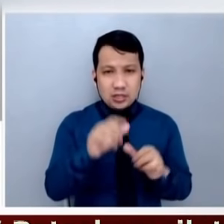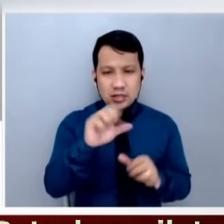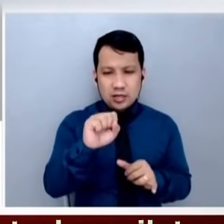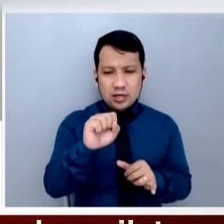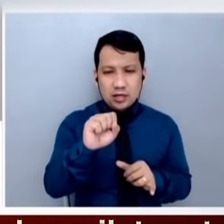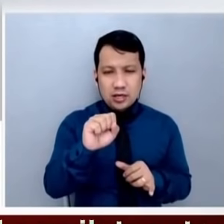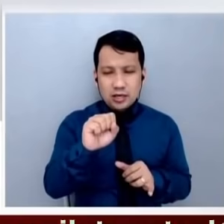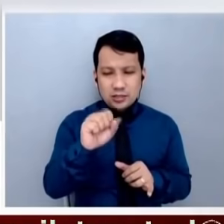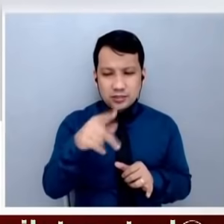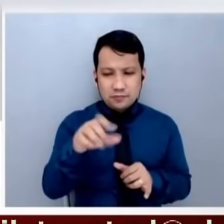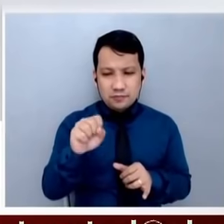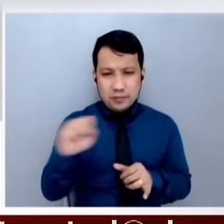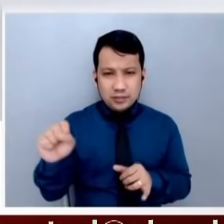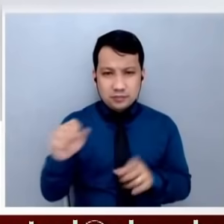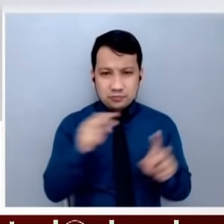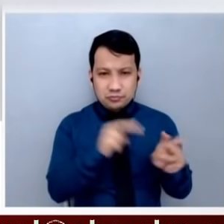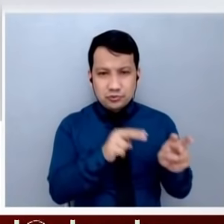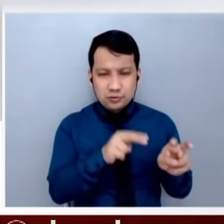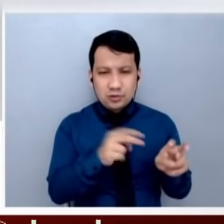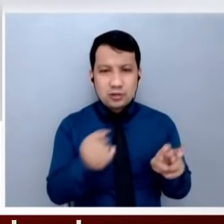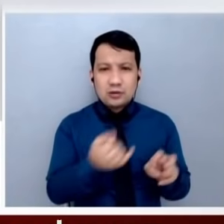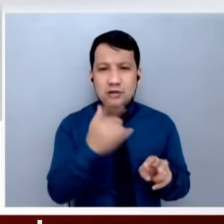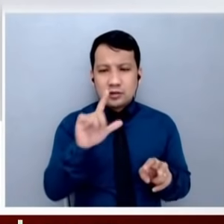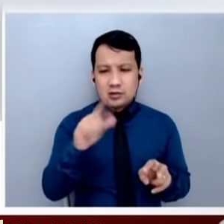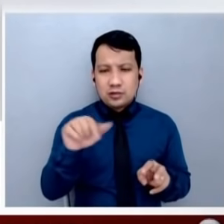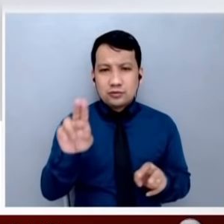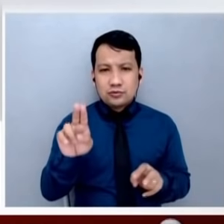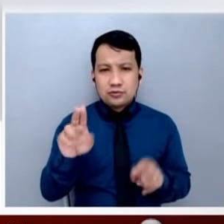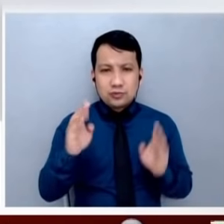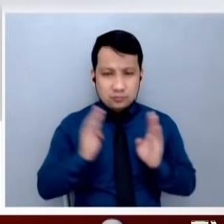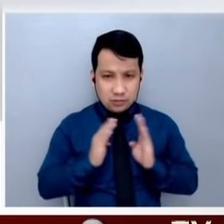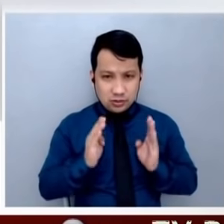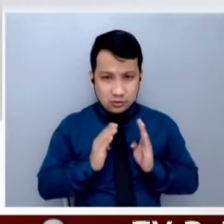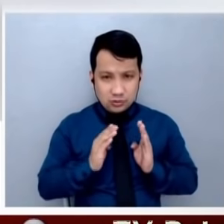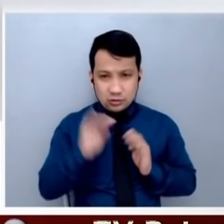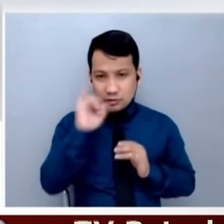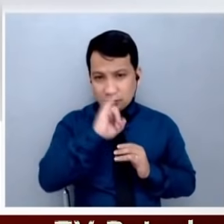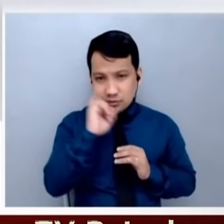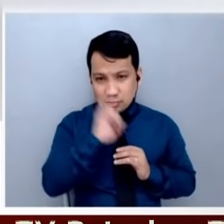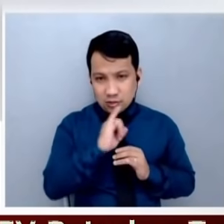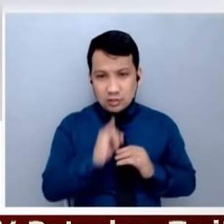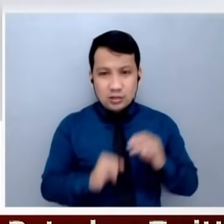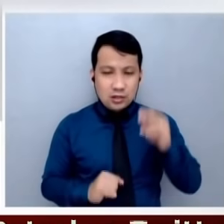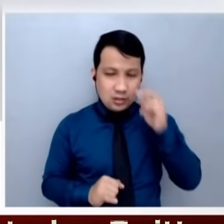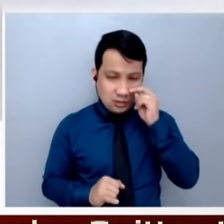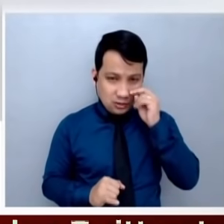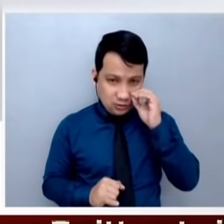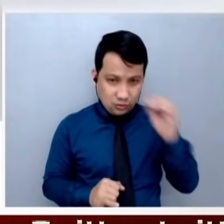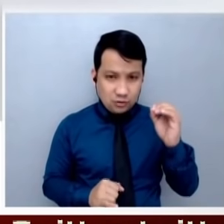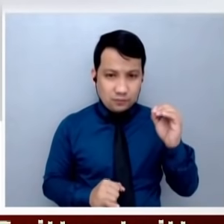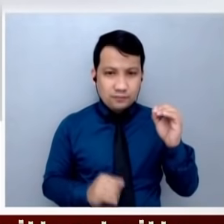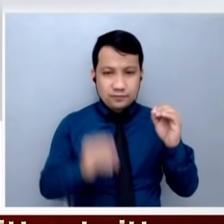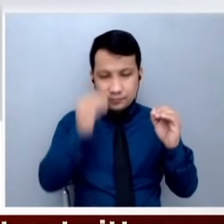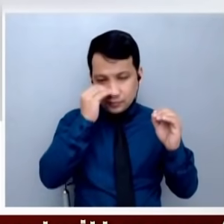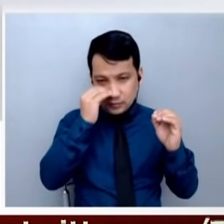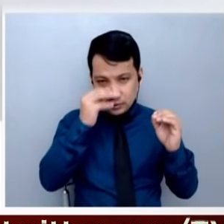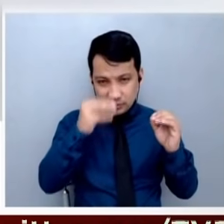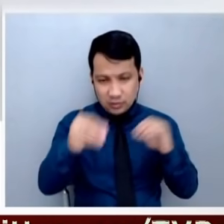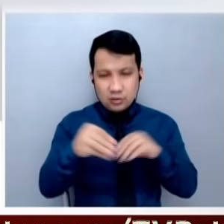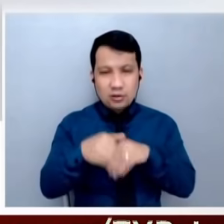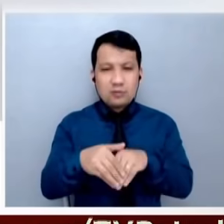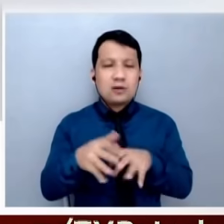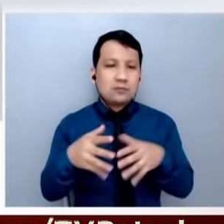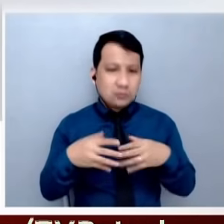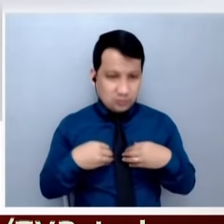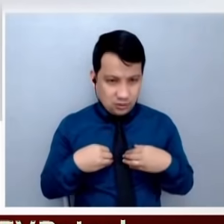sa monitoring. Ilang LGU na rin tulad ng Baguio City, Iloilo City, Negros Occidental at Occidental Mindoro ang